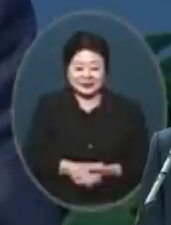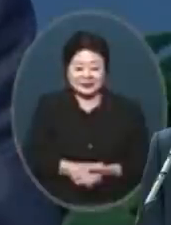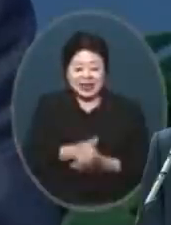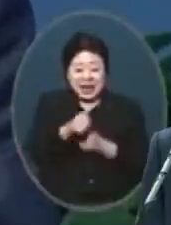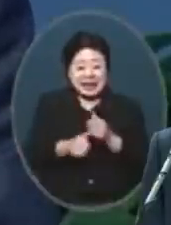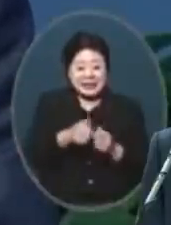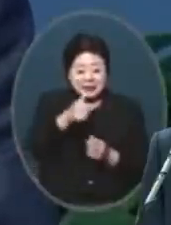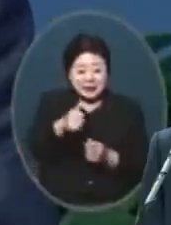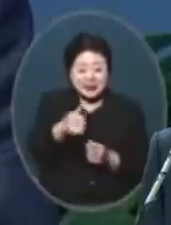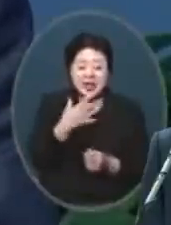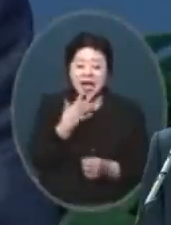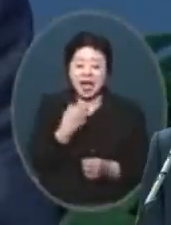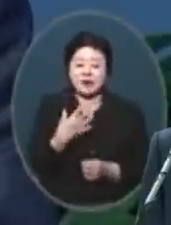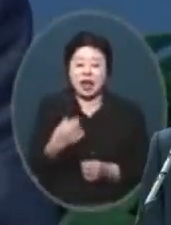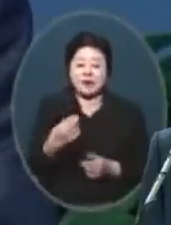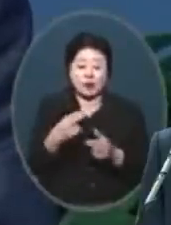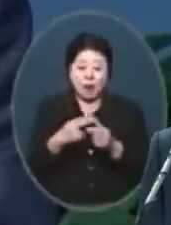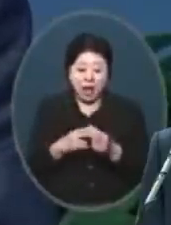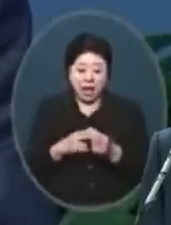하나님이 아브라함과